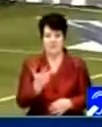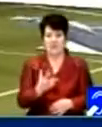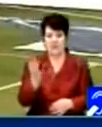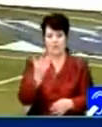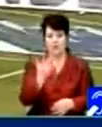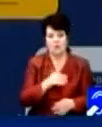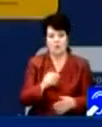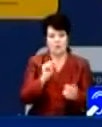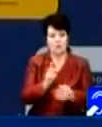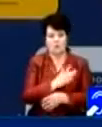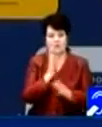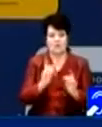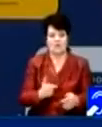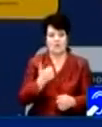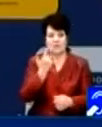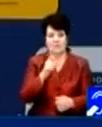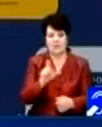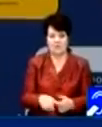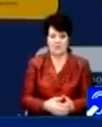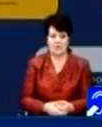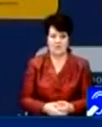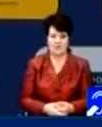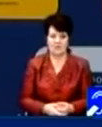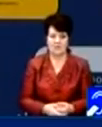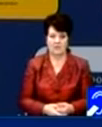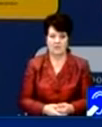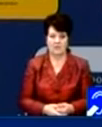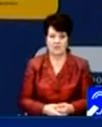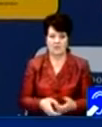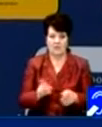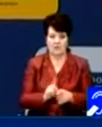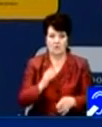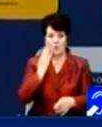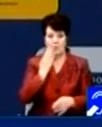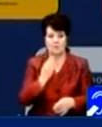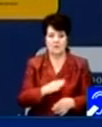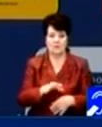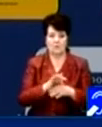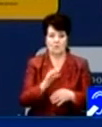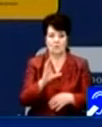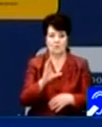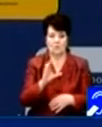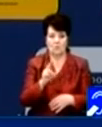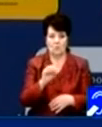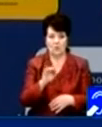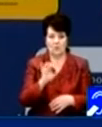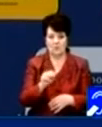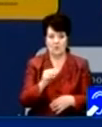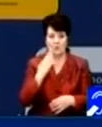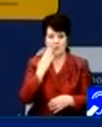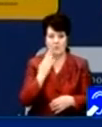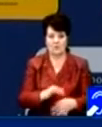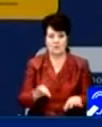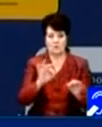nu sunt de acord. Eu personal, ca și jucător român și ca și suporter român, eu nu mi-aș dori niciodată un